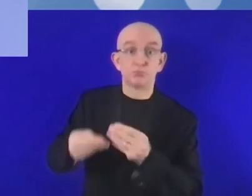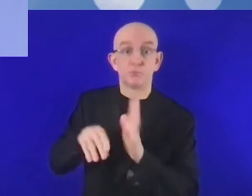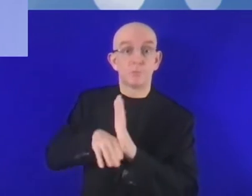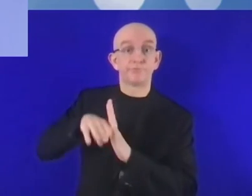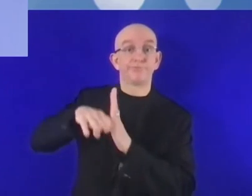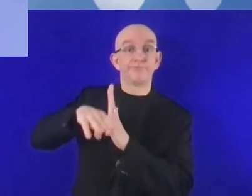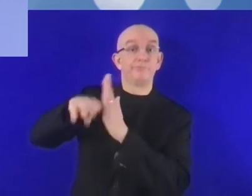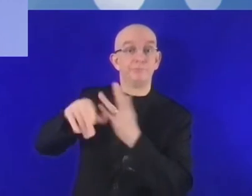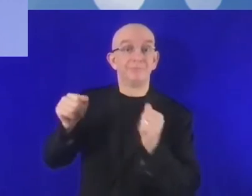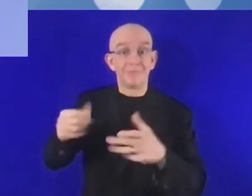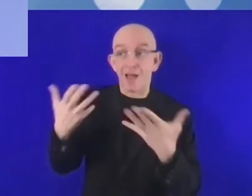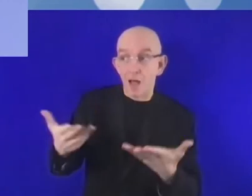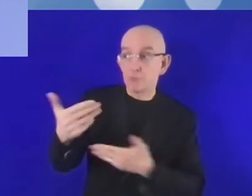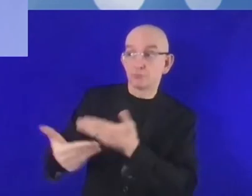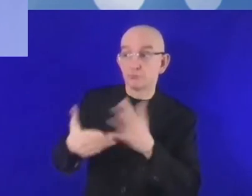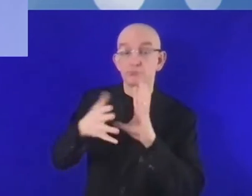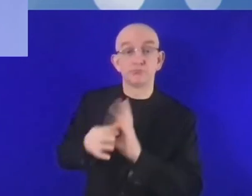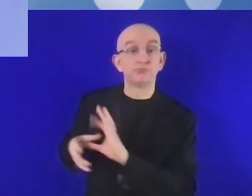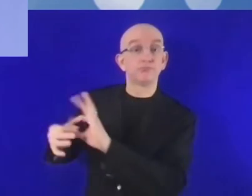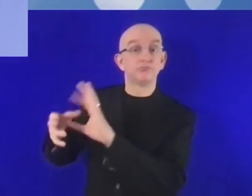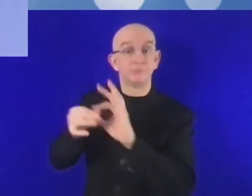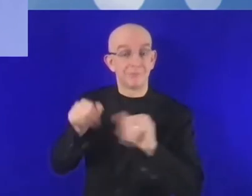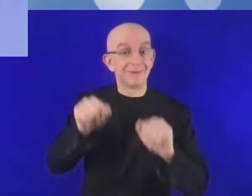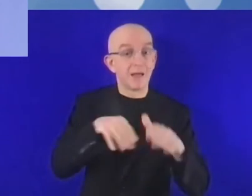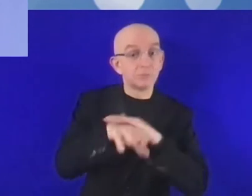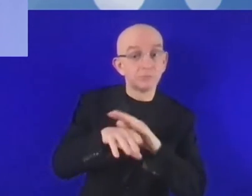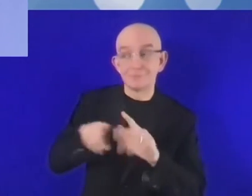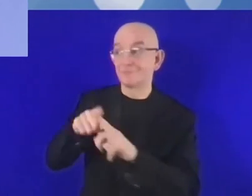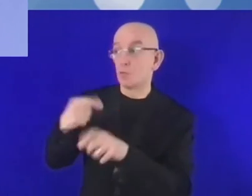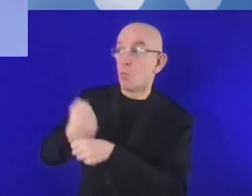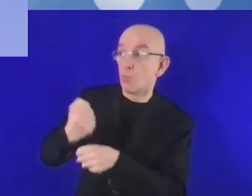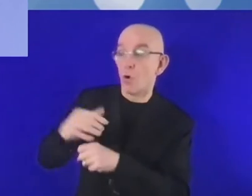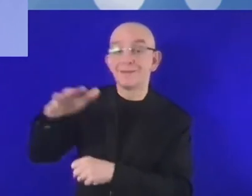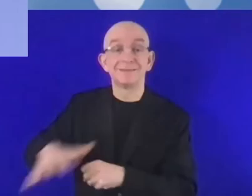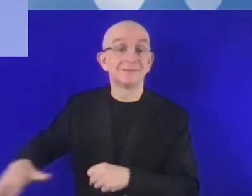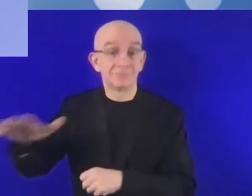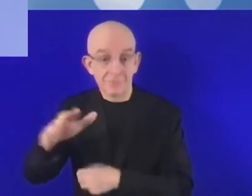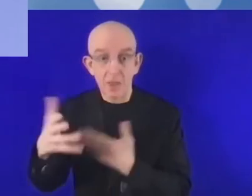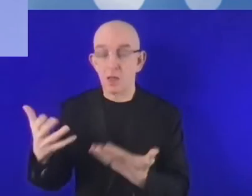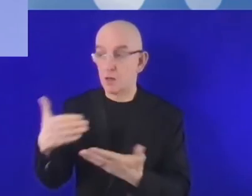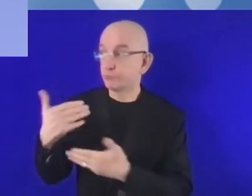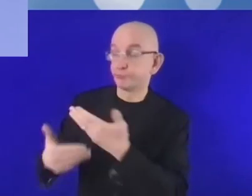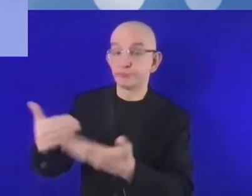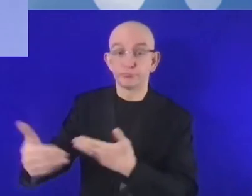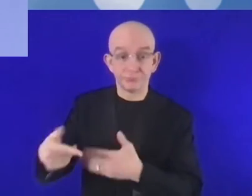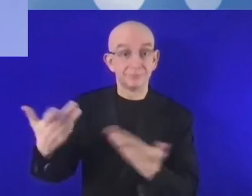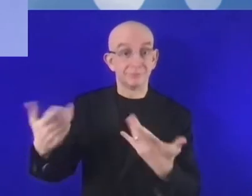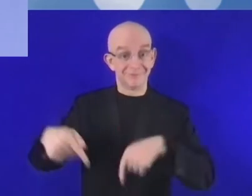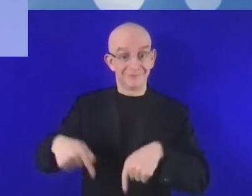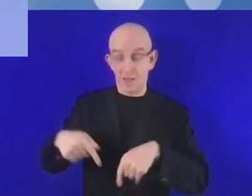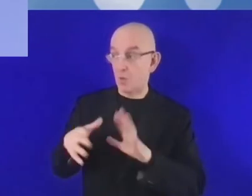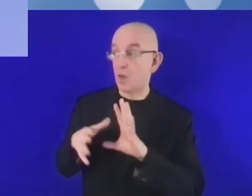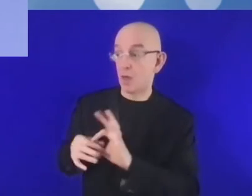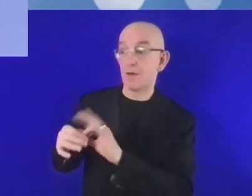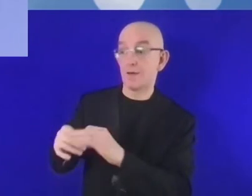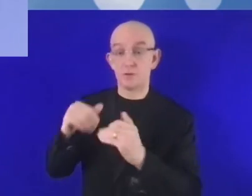финансированию и к другим аспектам, необходимым для развития цифровых технологий. Это, конечно, идет на поправку,